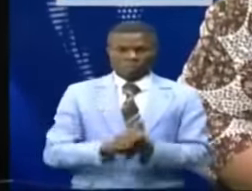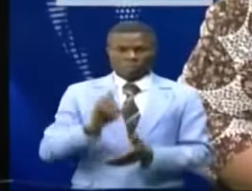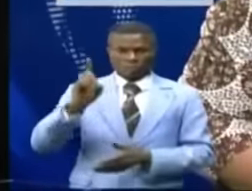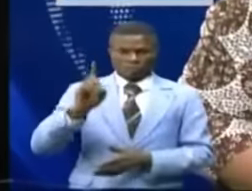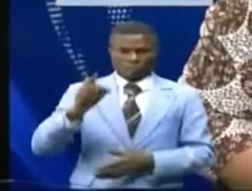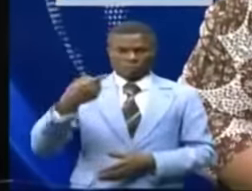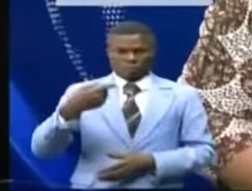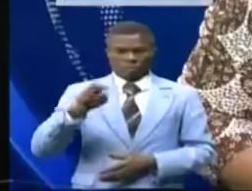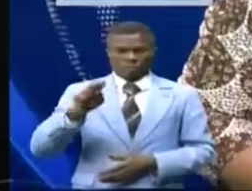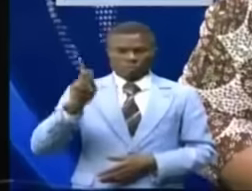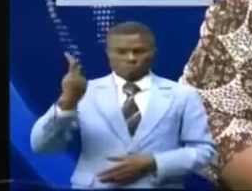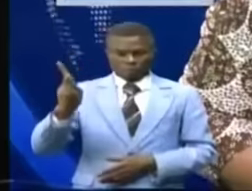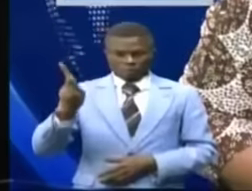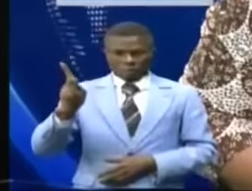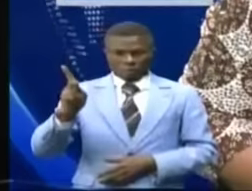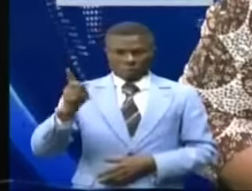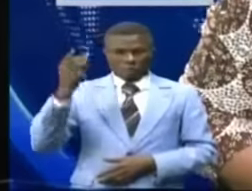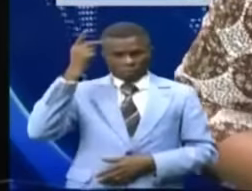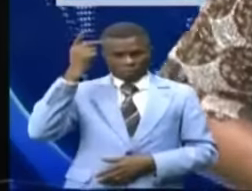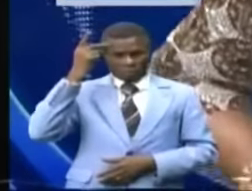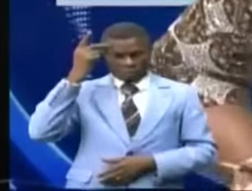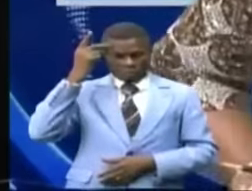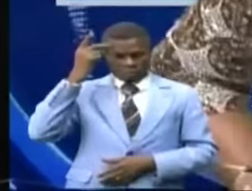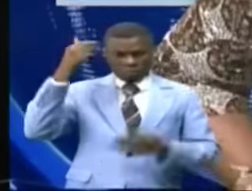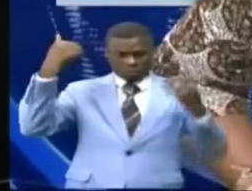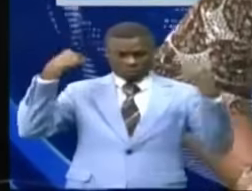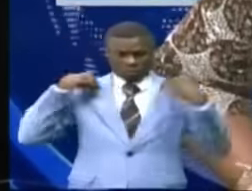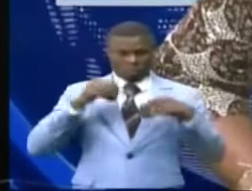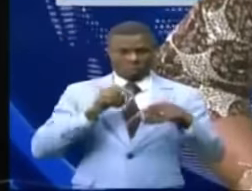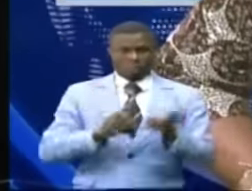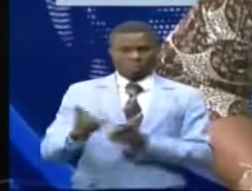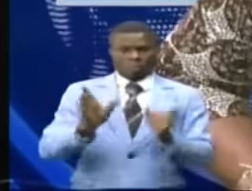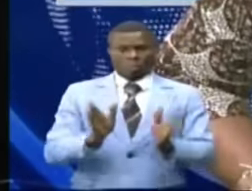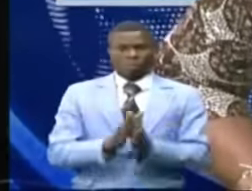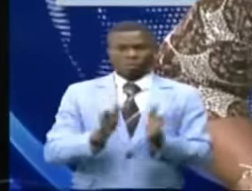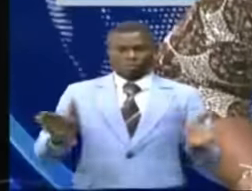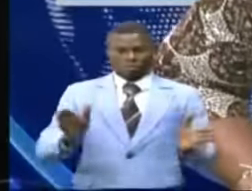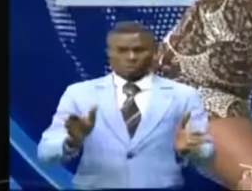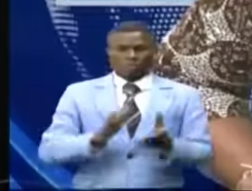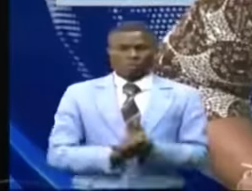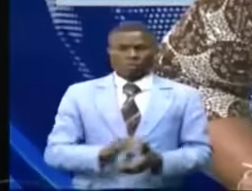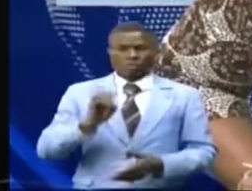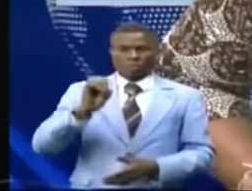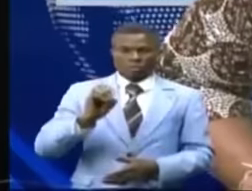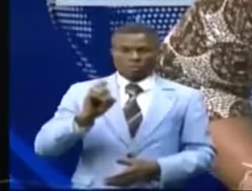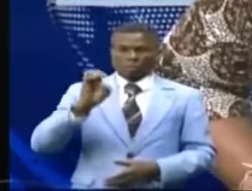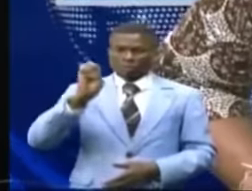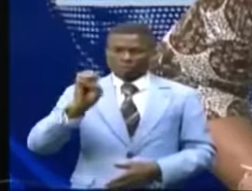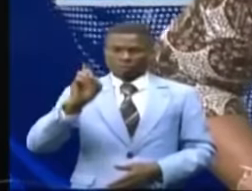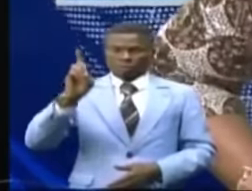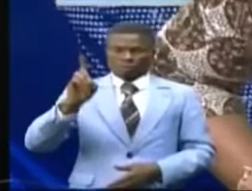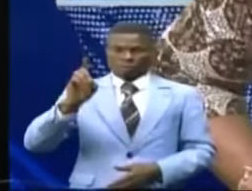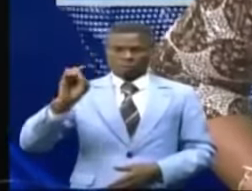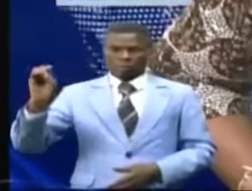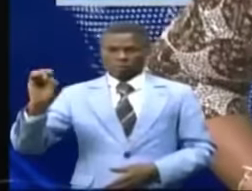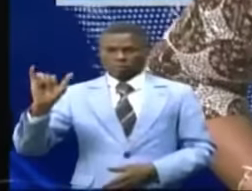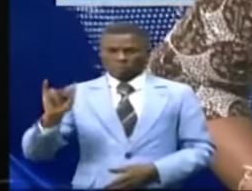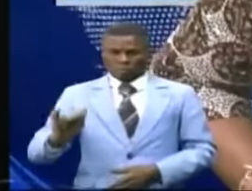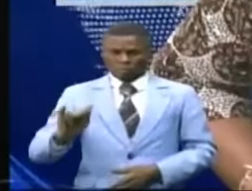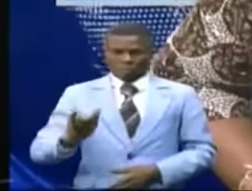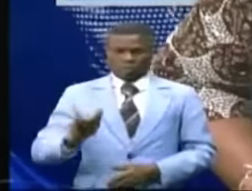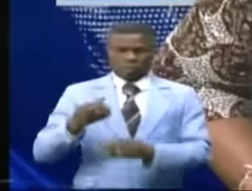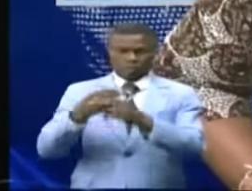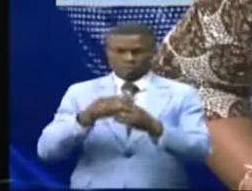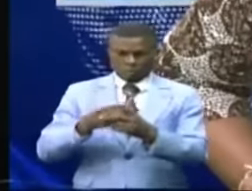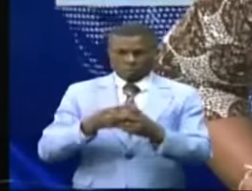de Kinshasa, Djerka, avec en tête le directeur général Edi Ifutubapoko, ont procédé au